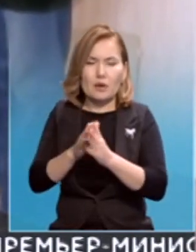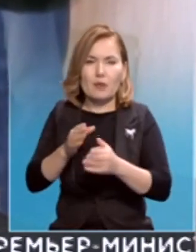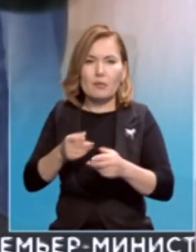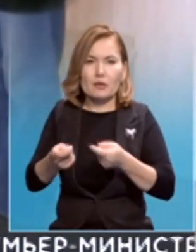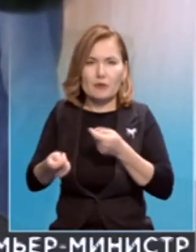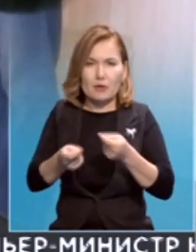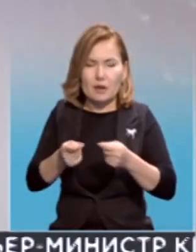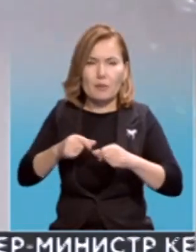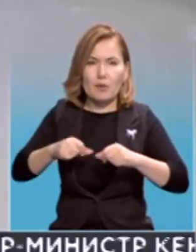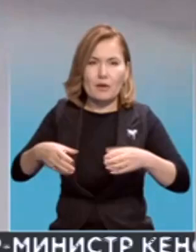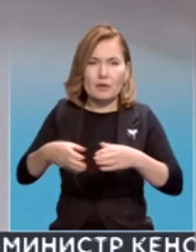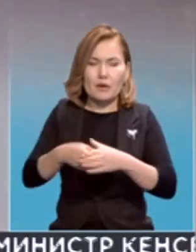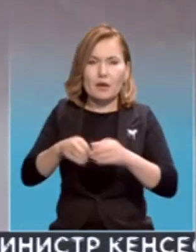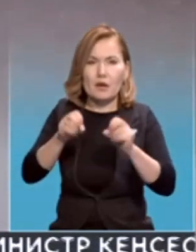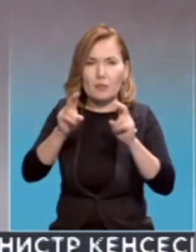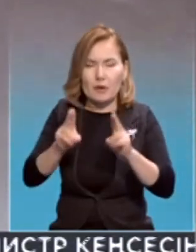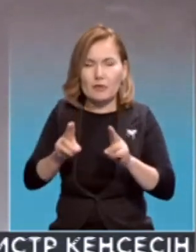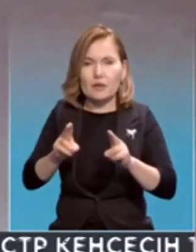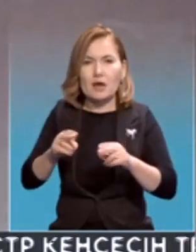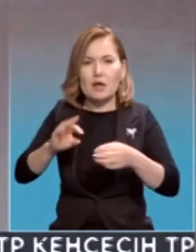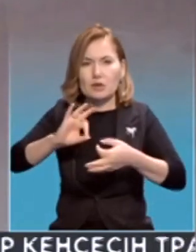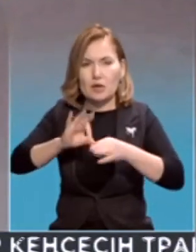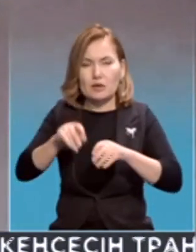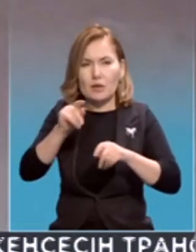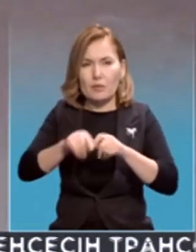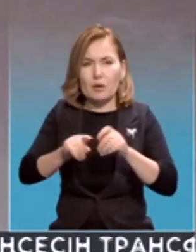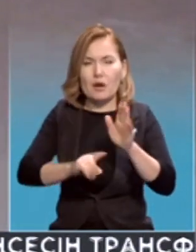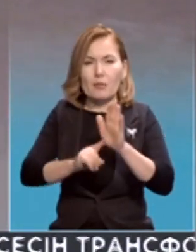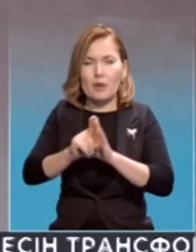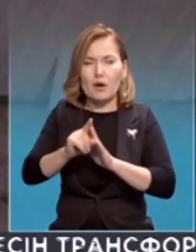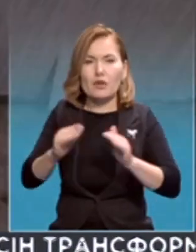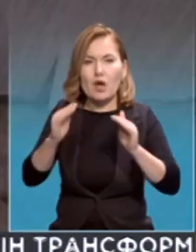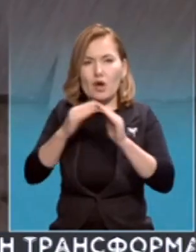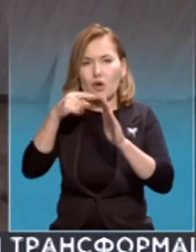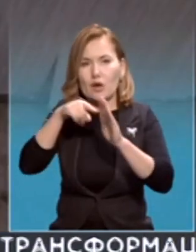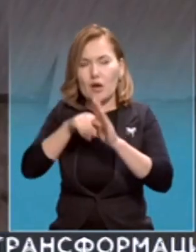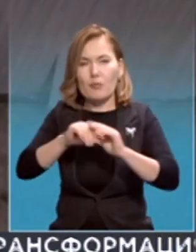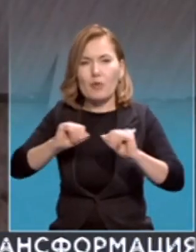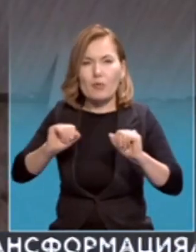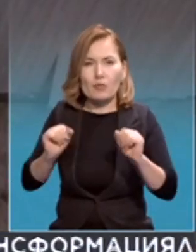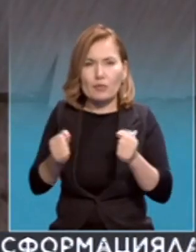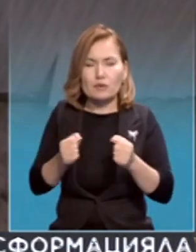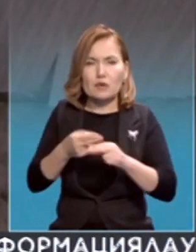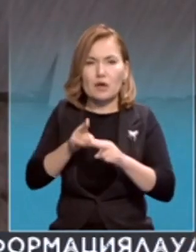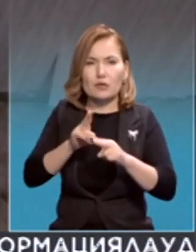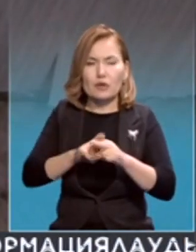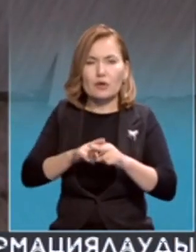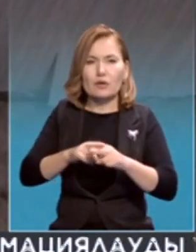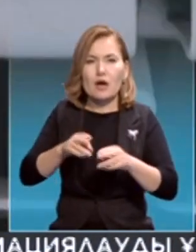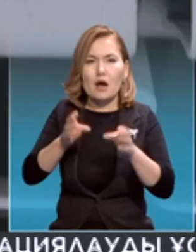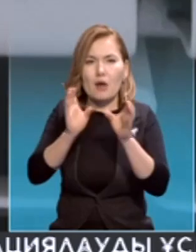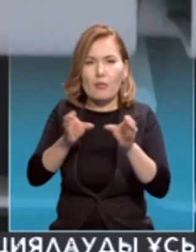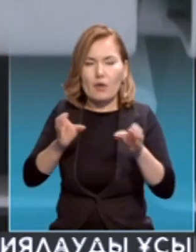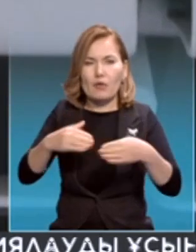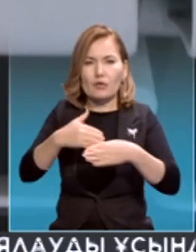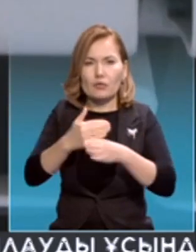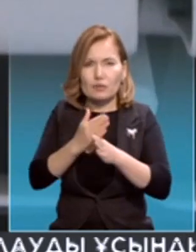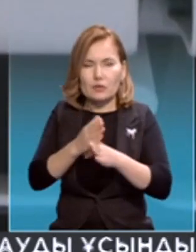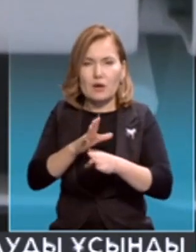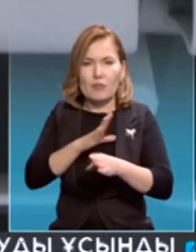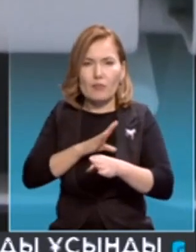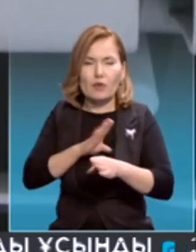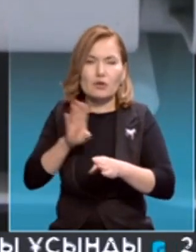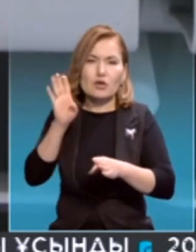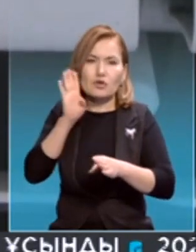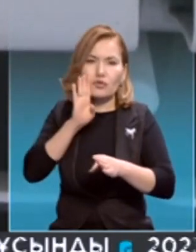әкімдіктің қызметкерлері келіп апаттың себебін тексерді. Үйдің ішіне мұздың қатуына жоғарыдағы пәтердің жылу жүйесінен кеткен су себеп